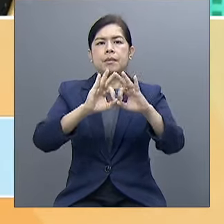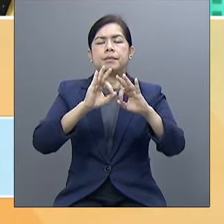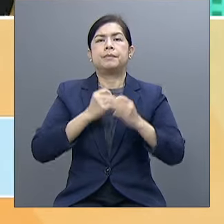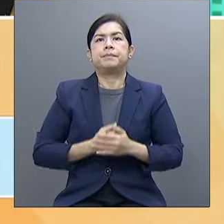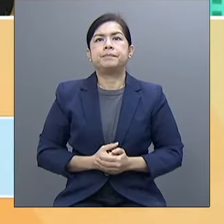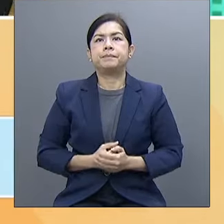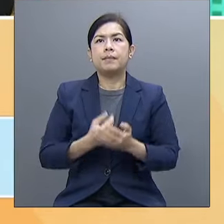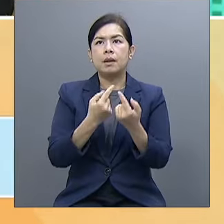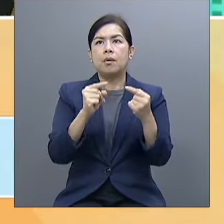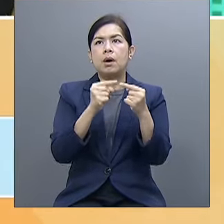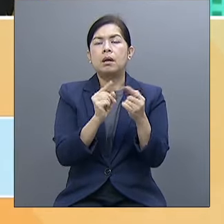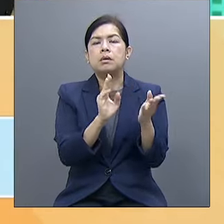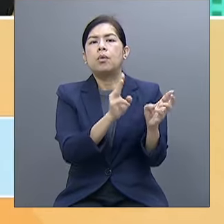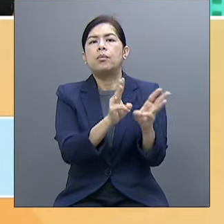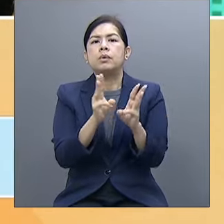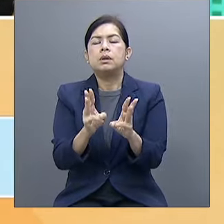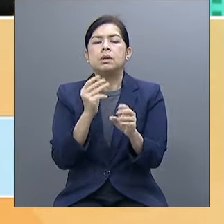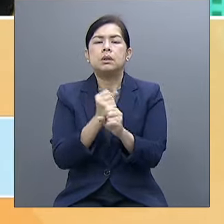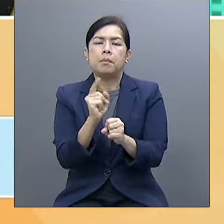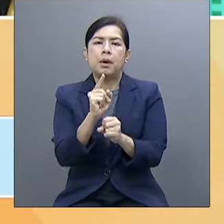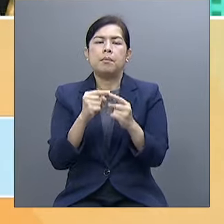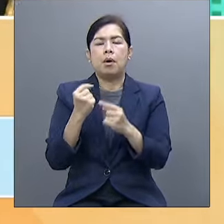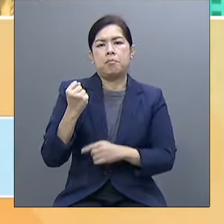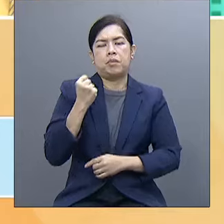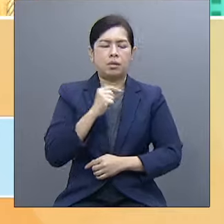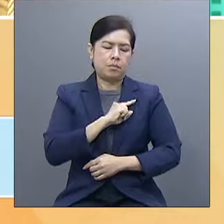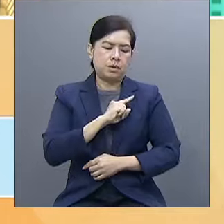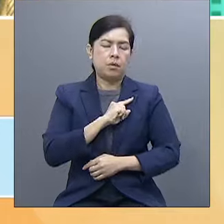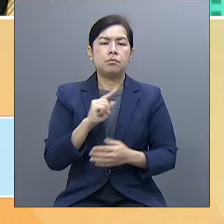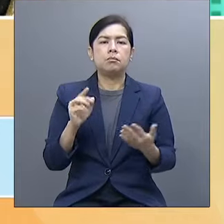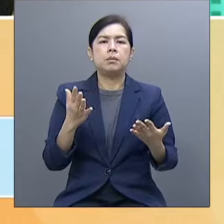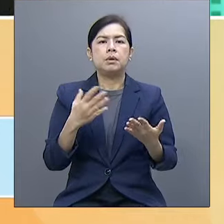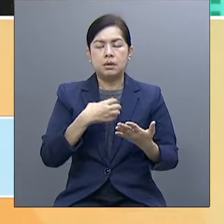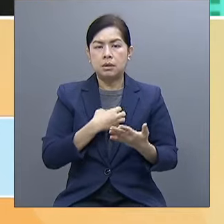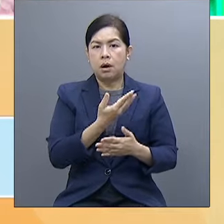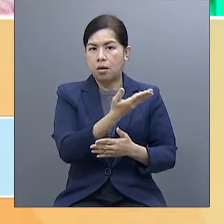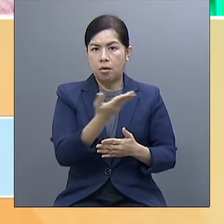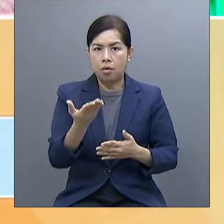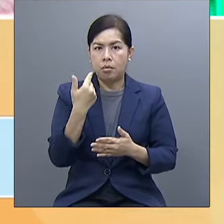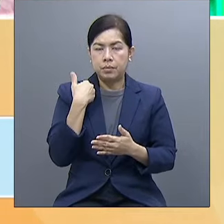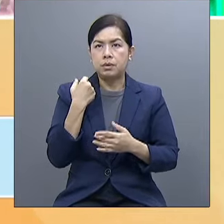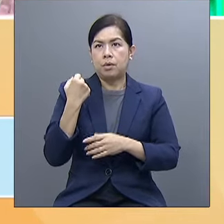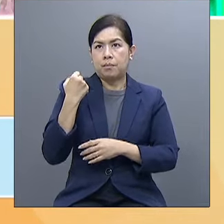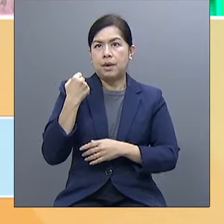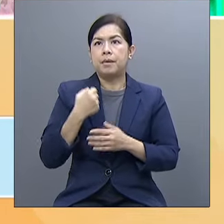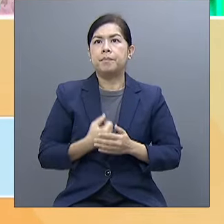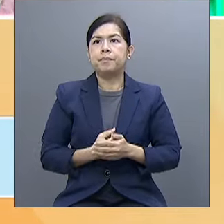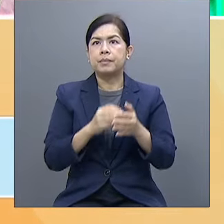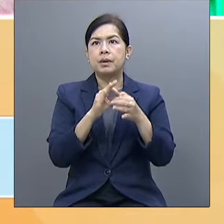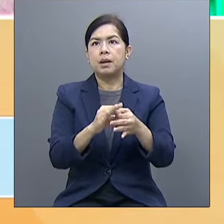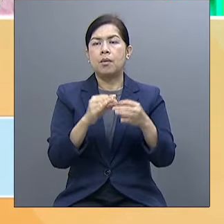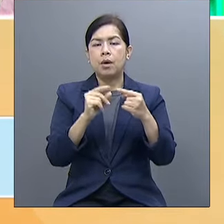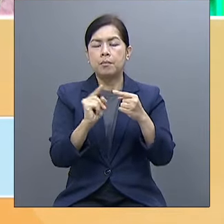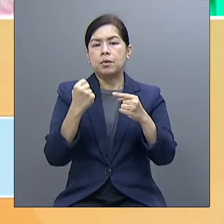เลยแต่เราเขาไม่มีอำนาจหน้าที่ดังนั้นการกระจายอำนาจเนี่ยขอให้เข้ามาอย่างเต็มที่เถอะครับ คือคีย์เวิร์ดเนี่ยการกระจายอำนาจเลยนะคะเพรา